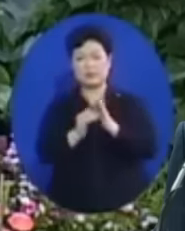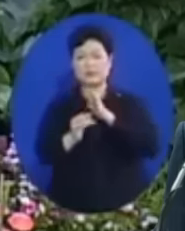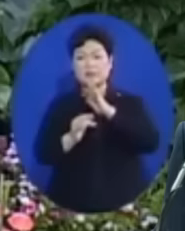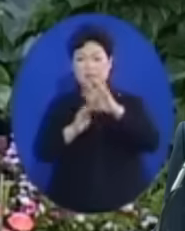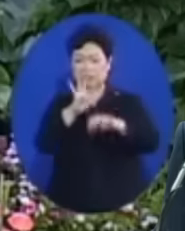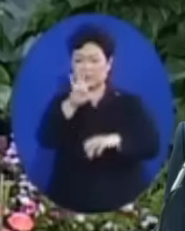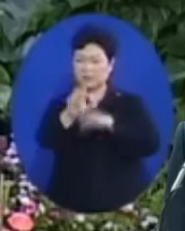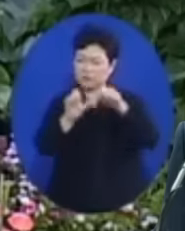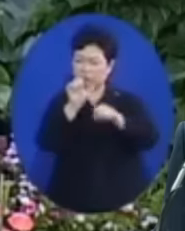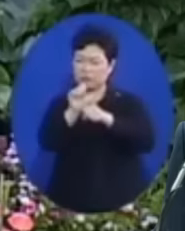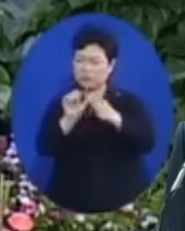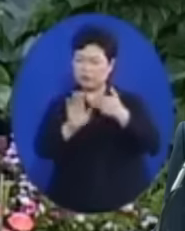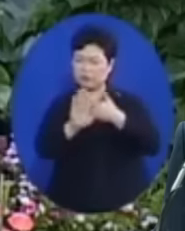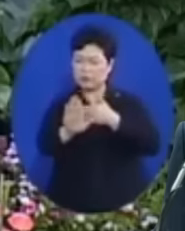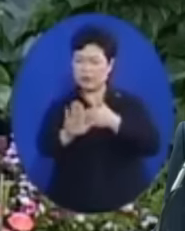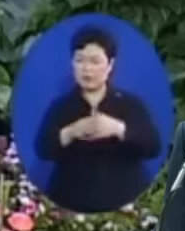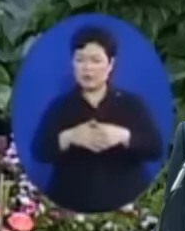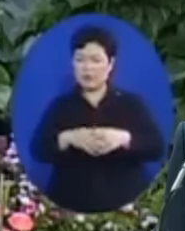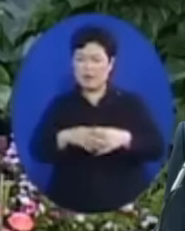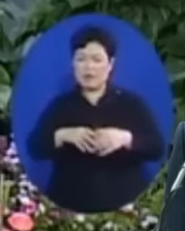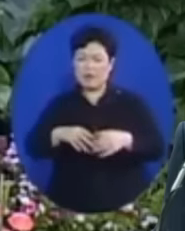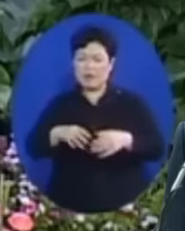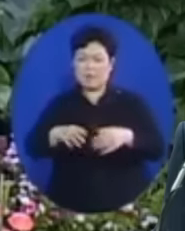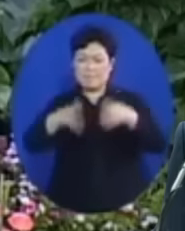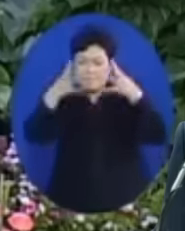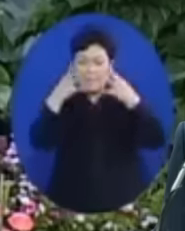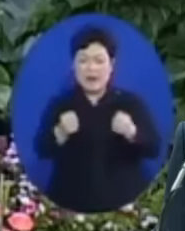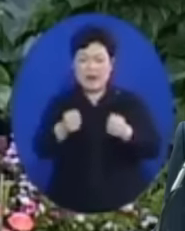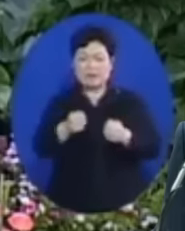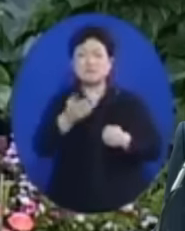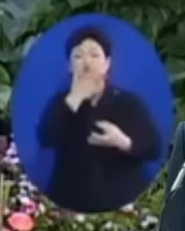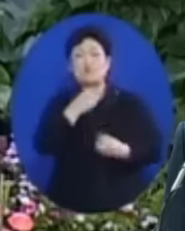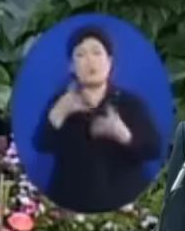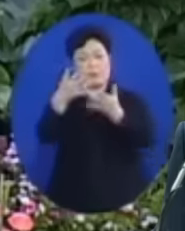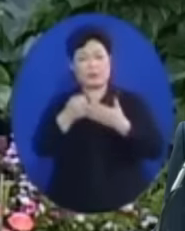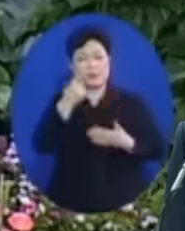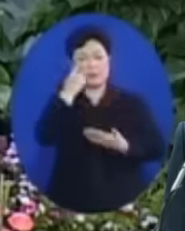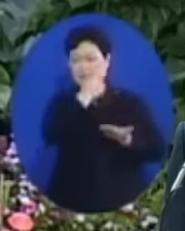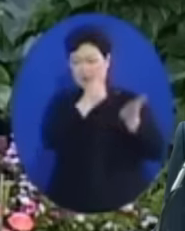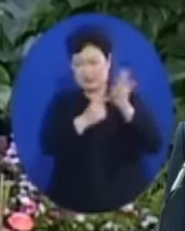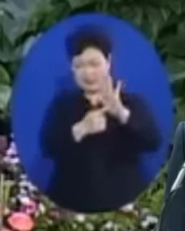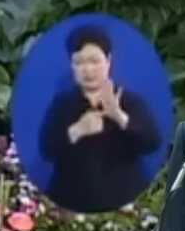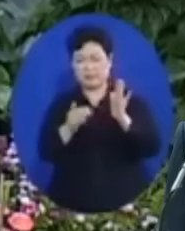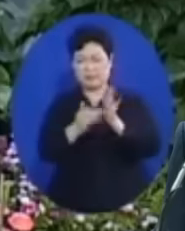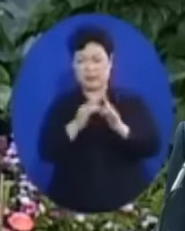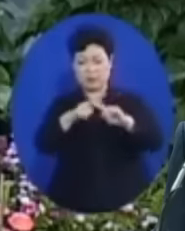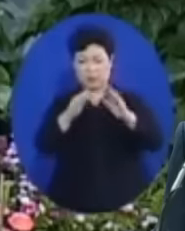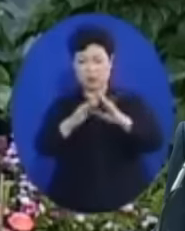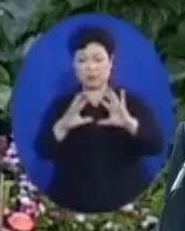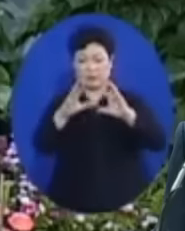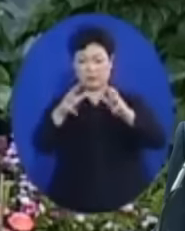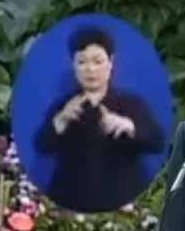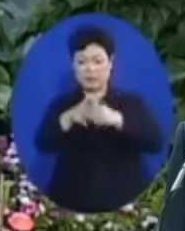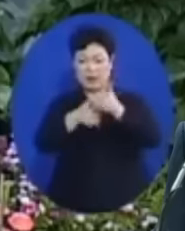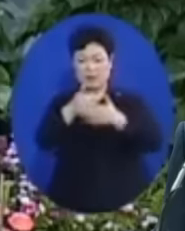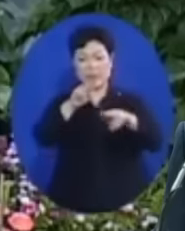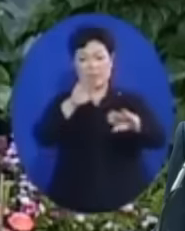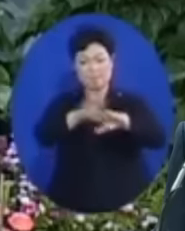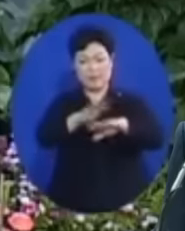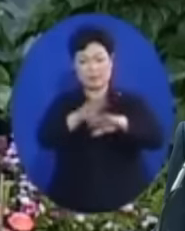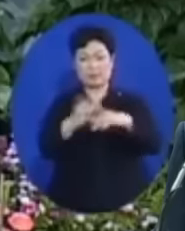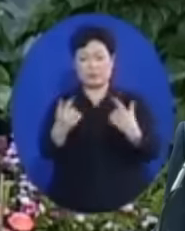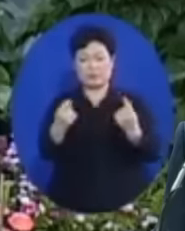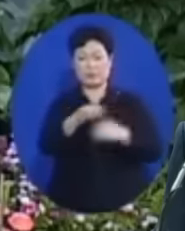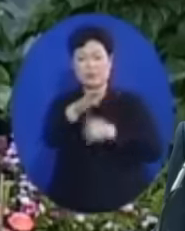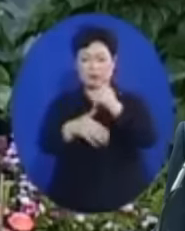45년 후에 영육간에 수백 배나 축복을 받았다고 간증을 했습니다. 교회는 세상에 있는 하나님의 밭입니다.